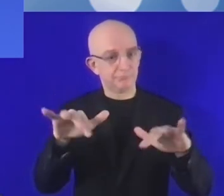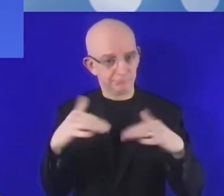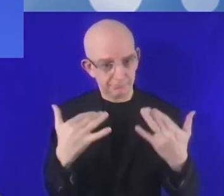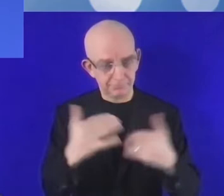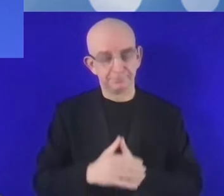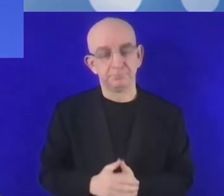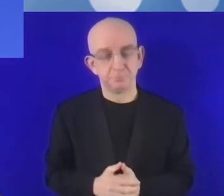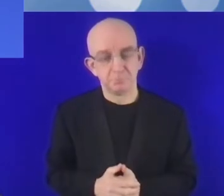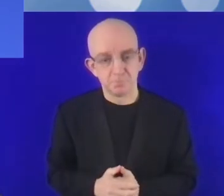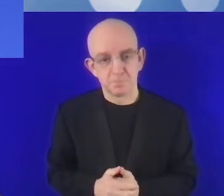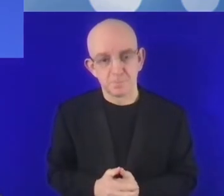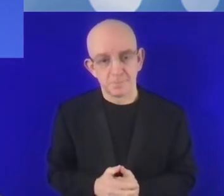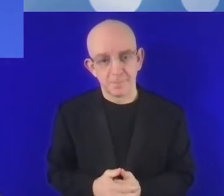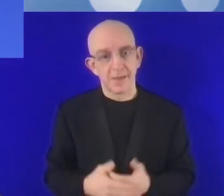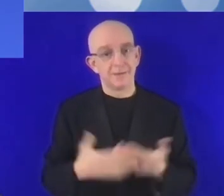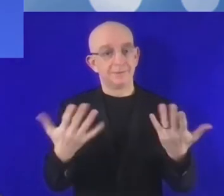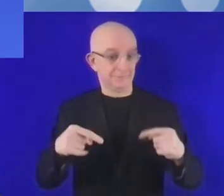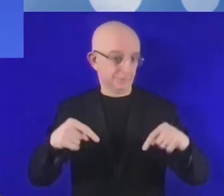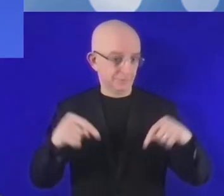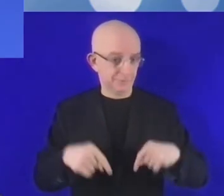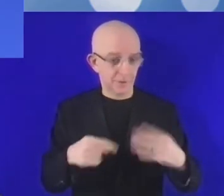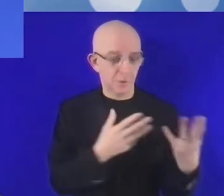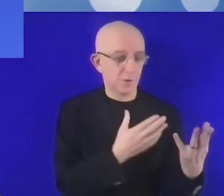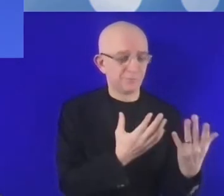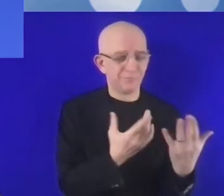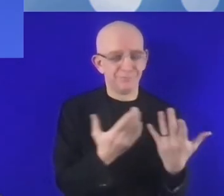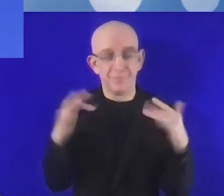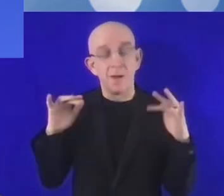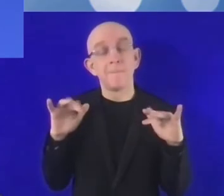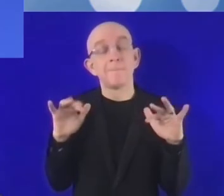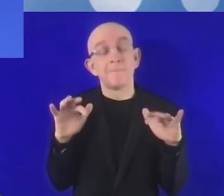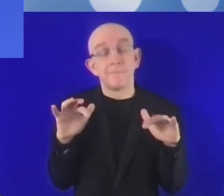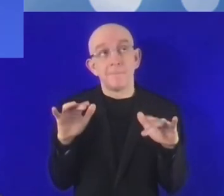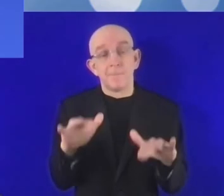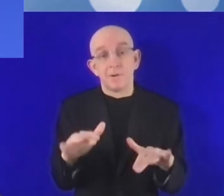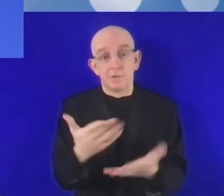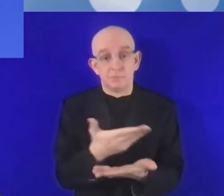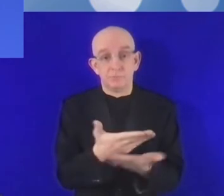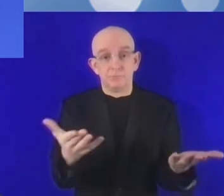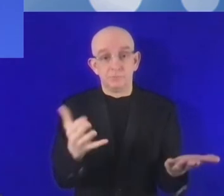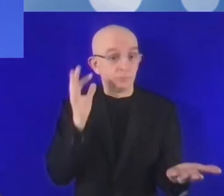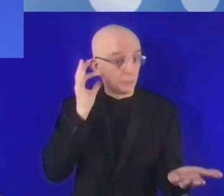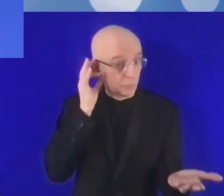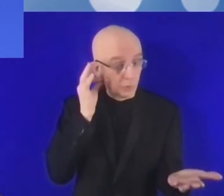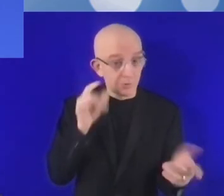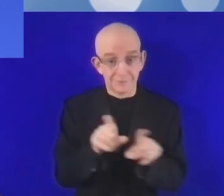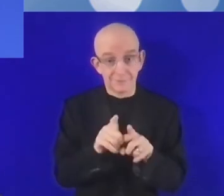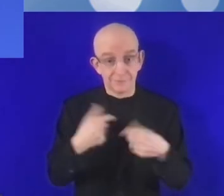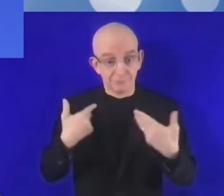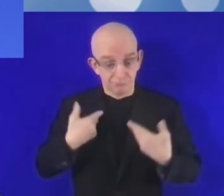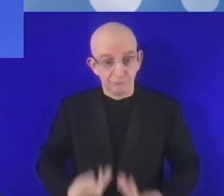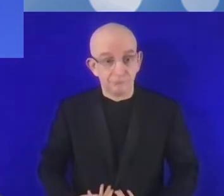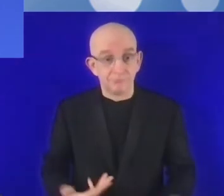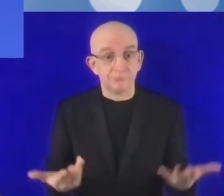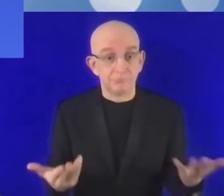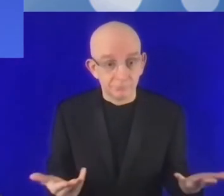aujourd'hui à vous. Mais je me souviens que quelque part derrière moi, il y a des millions